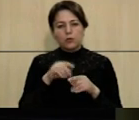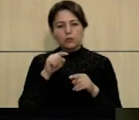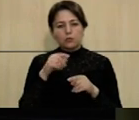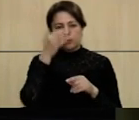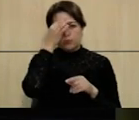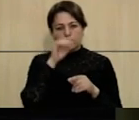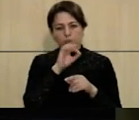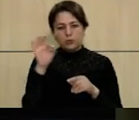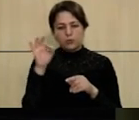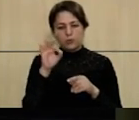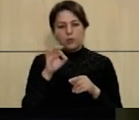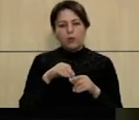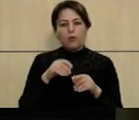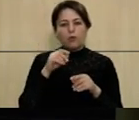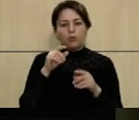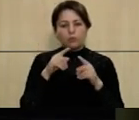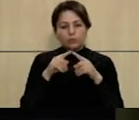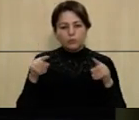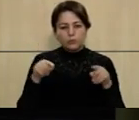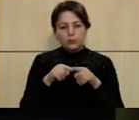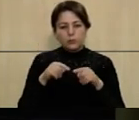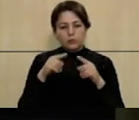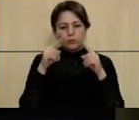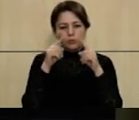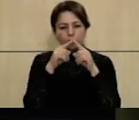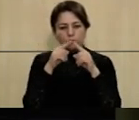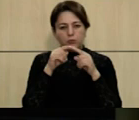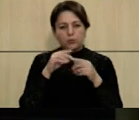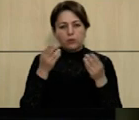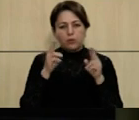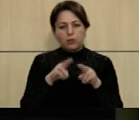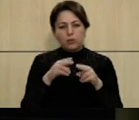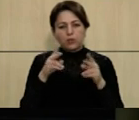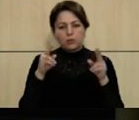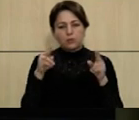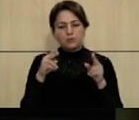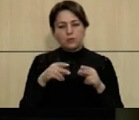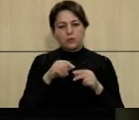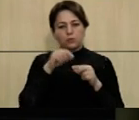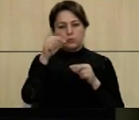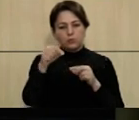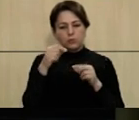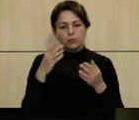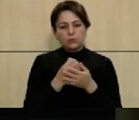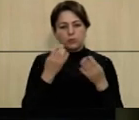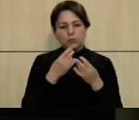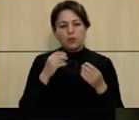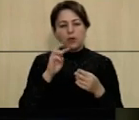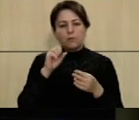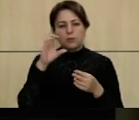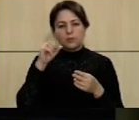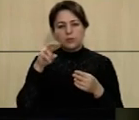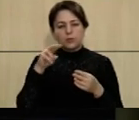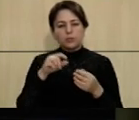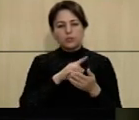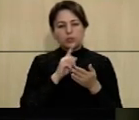to'g'ri chiziqlarning uch burchak uchida qolgan kesmalar uzunliklarini toping. Masalaning sharti salgina